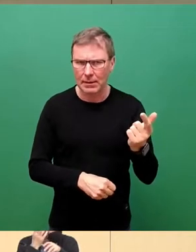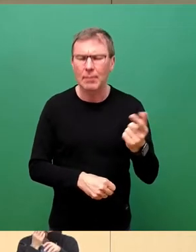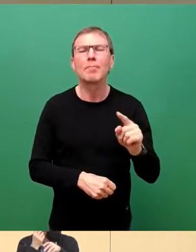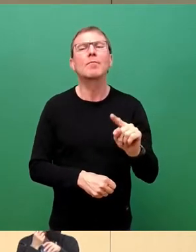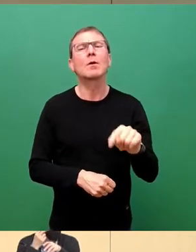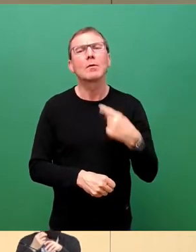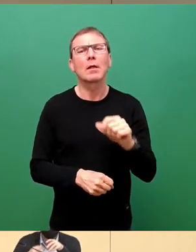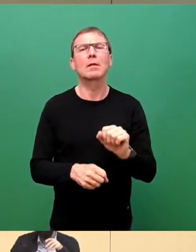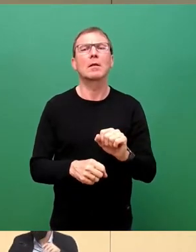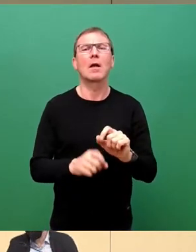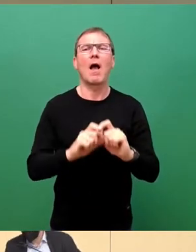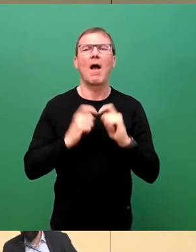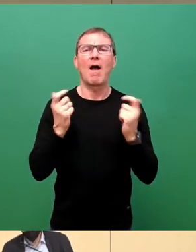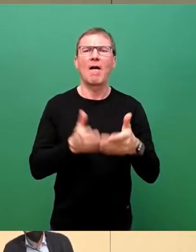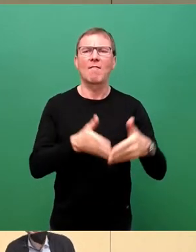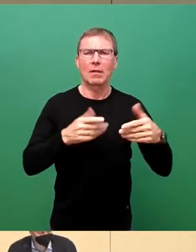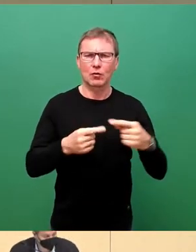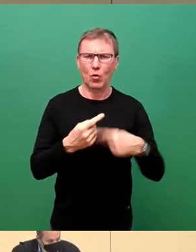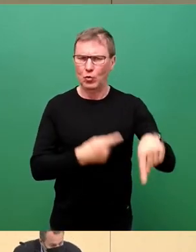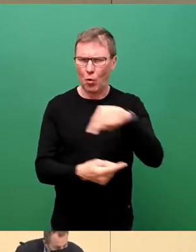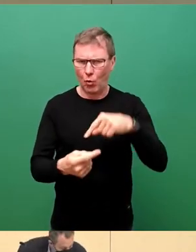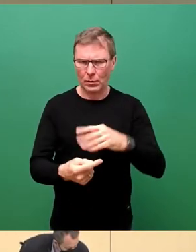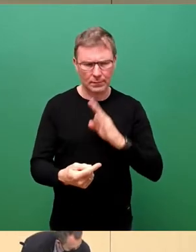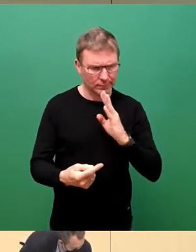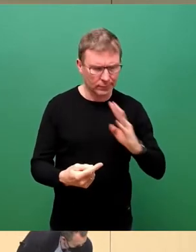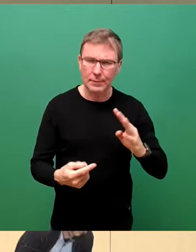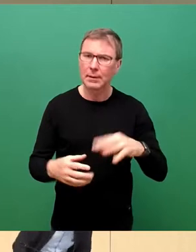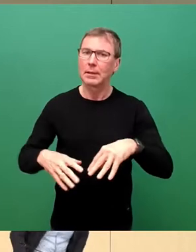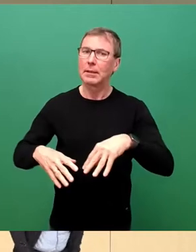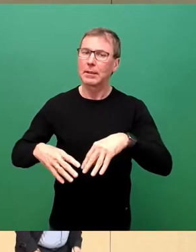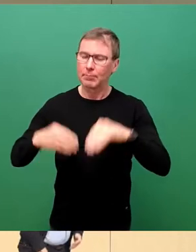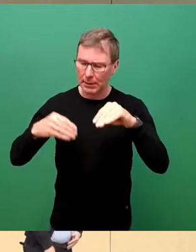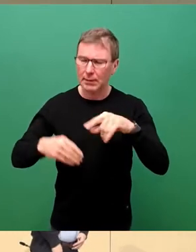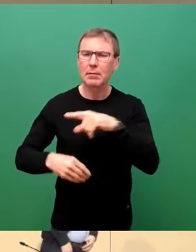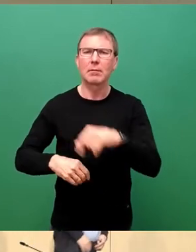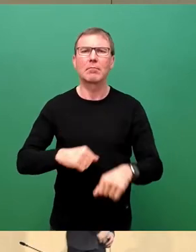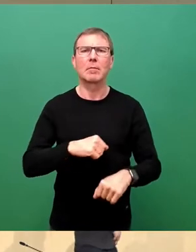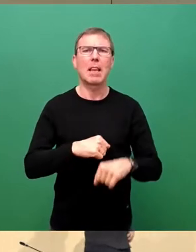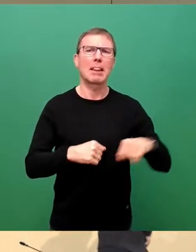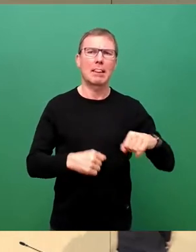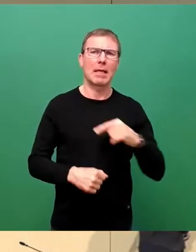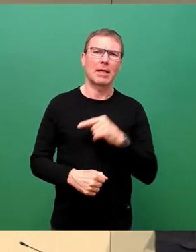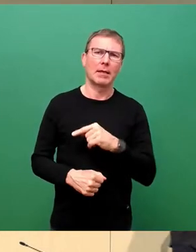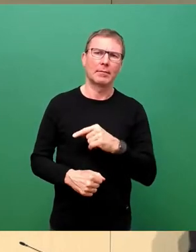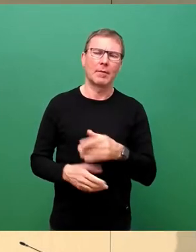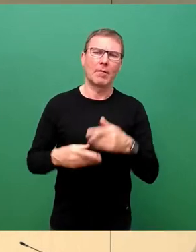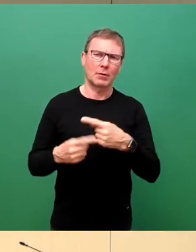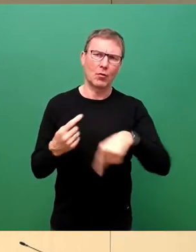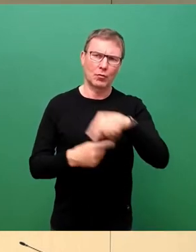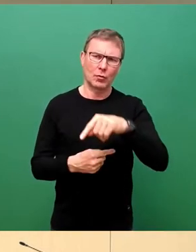Fraktionsrunde eintreten und es beginnt Fraktion Die Linke dann in der Fraktionsrunde. Also